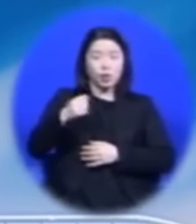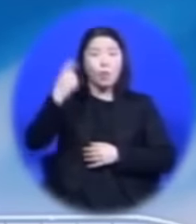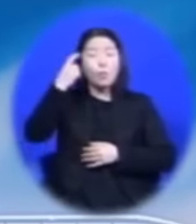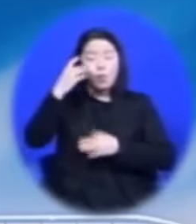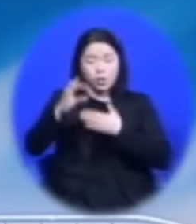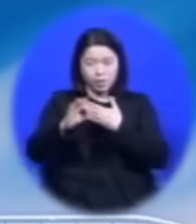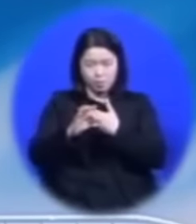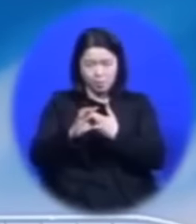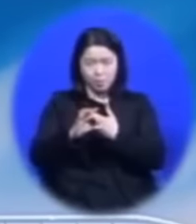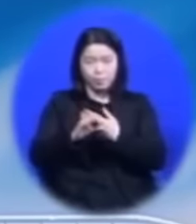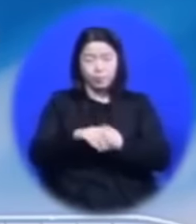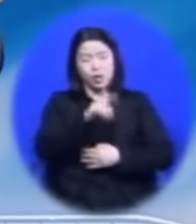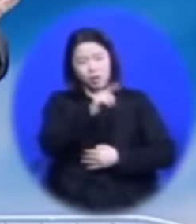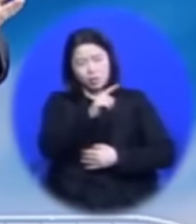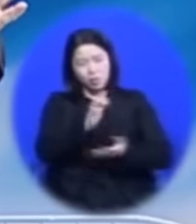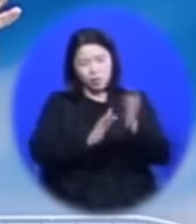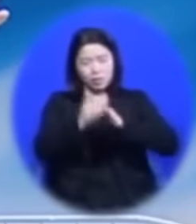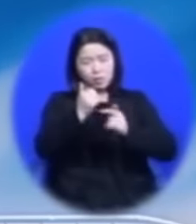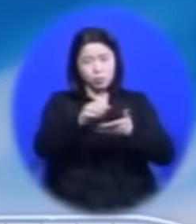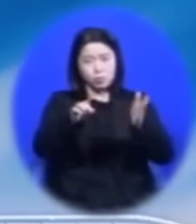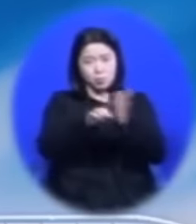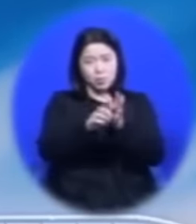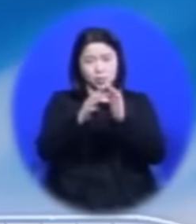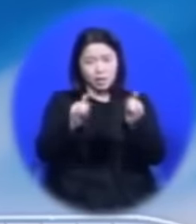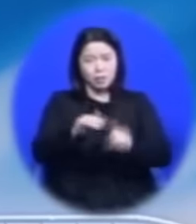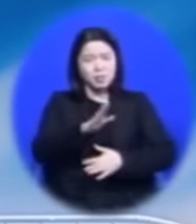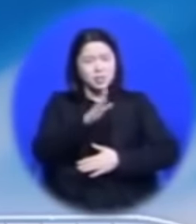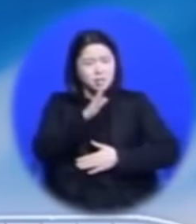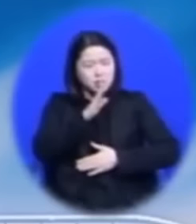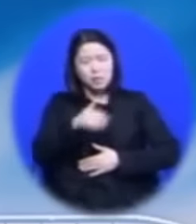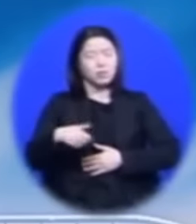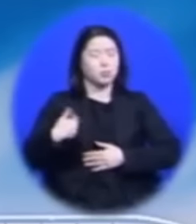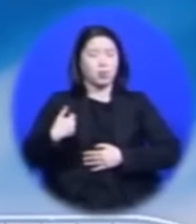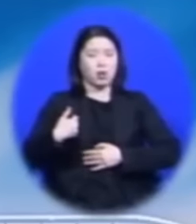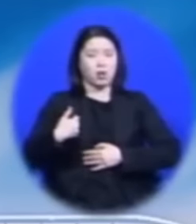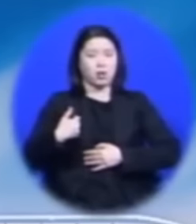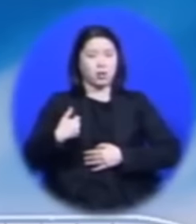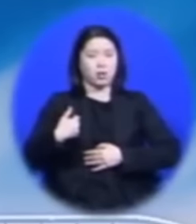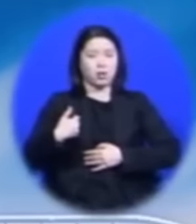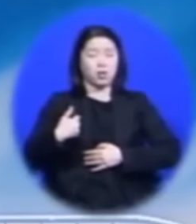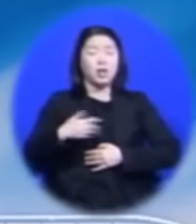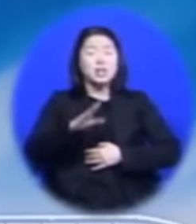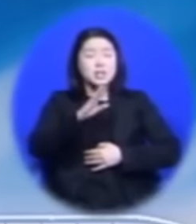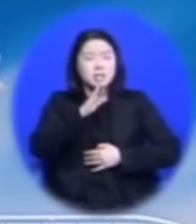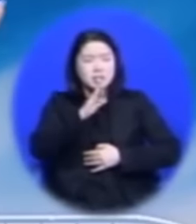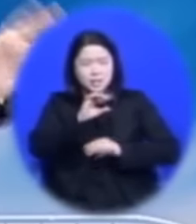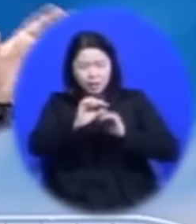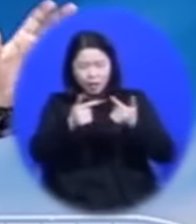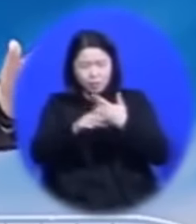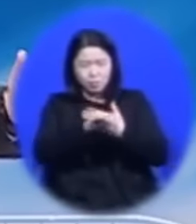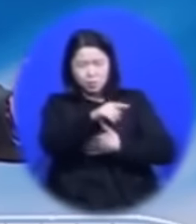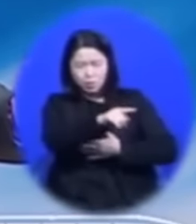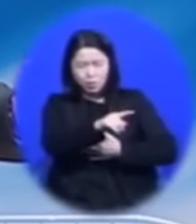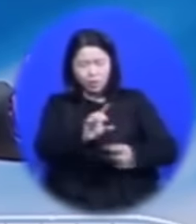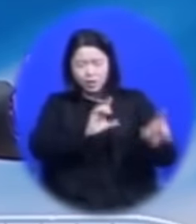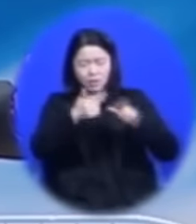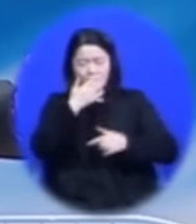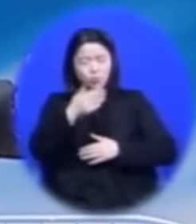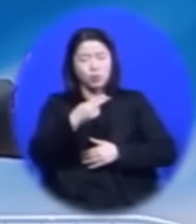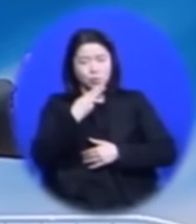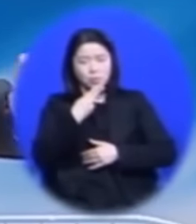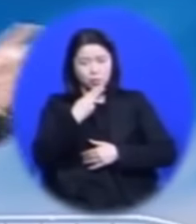왜냐하면 저 예수 믿는 사람들이 진짜인지도 몰라. 진짜가 아니면 그렇게 할 수가